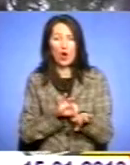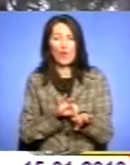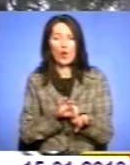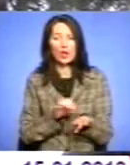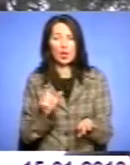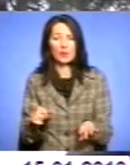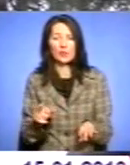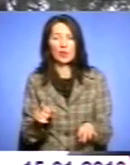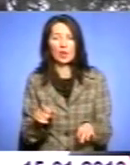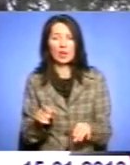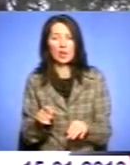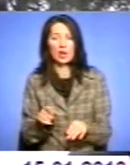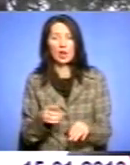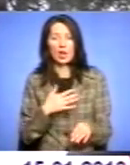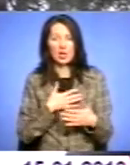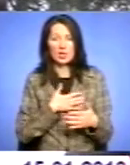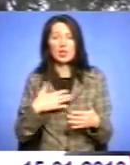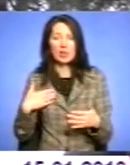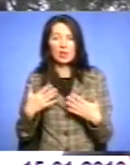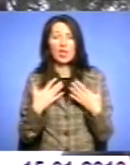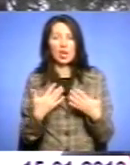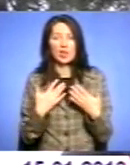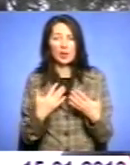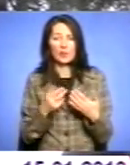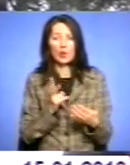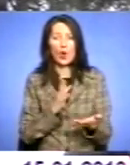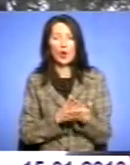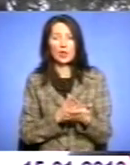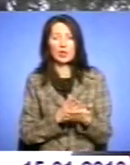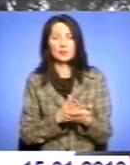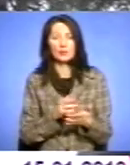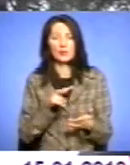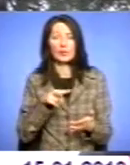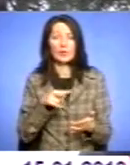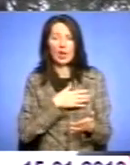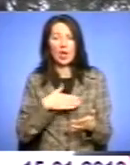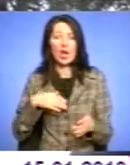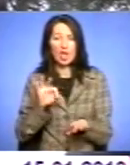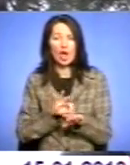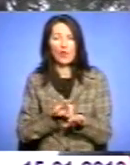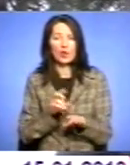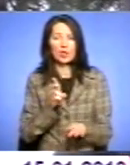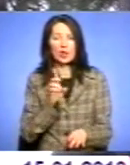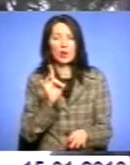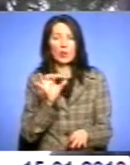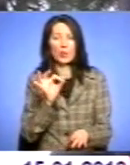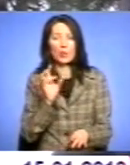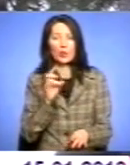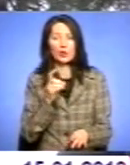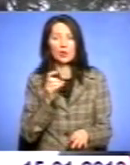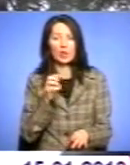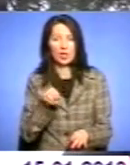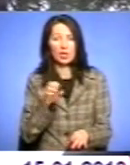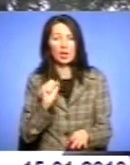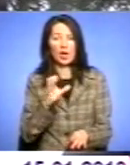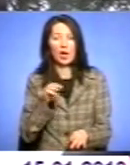хворобами органів дихання, тобто у кого є обструктивні хвороби легень чи бронхіальна астма.